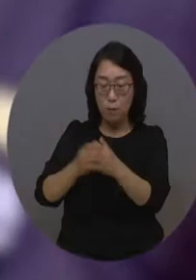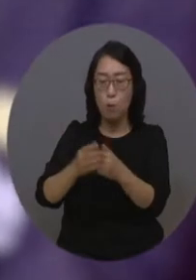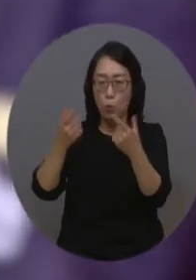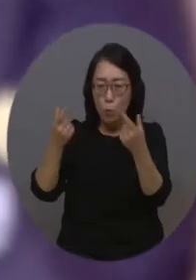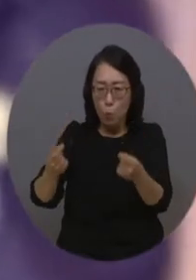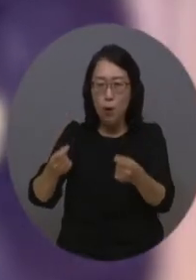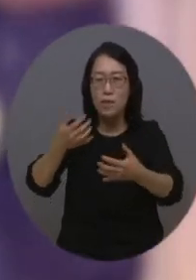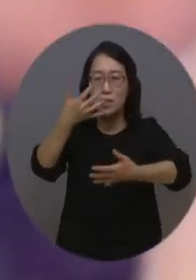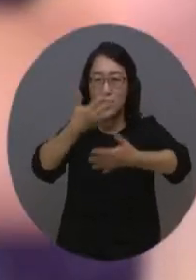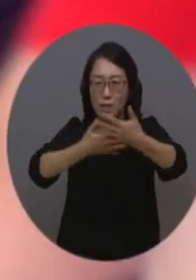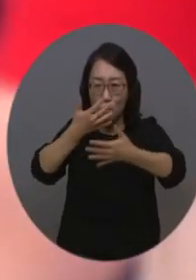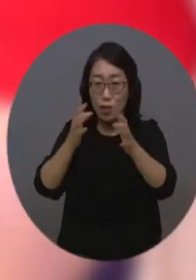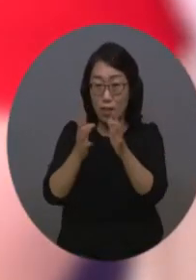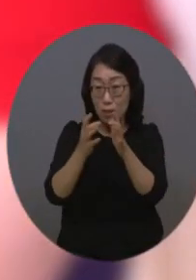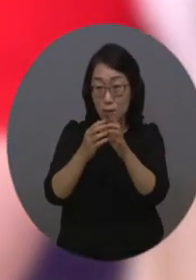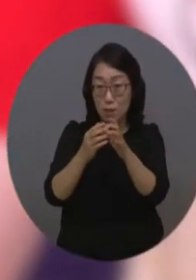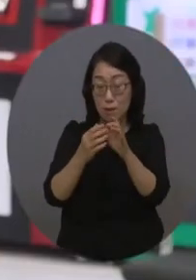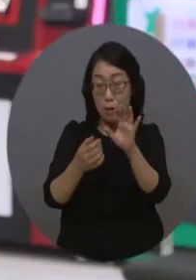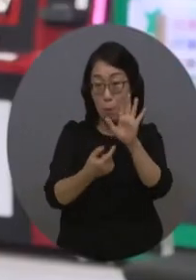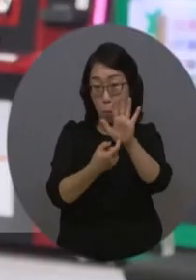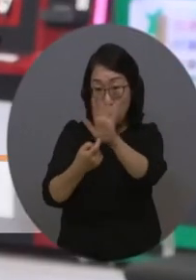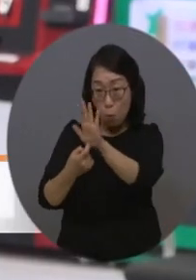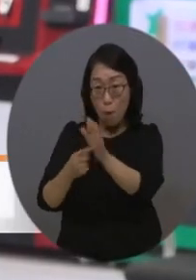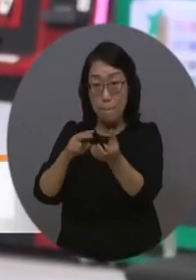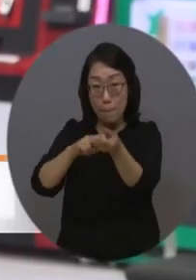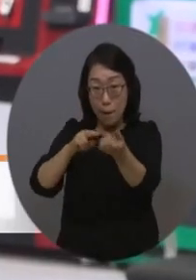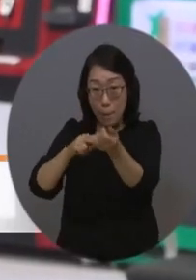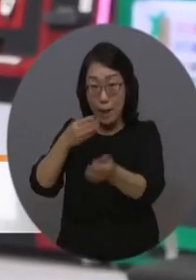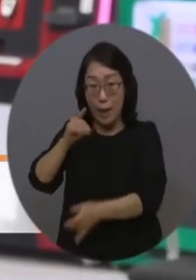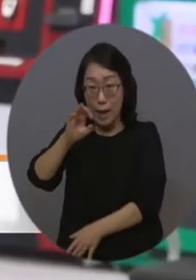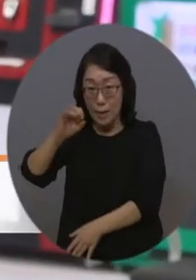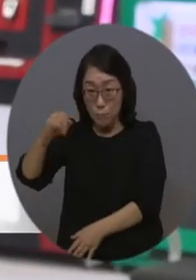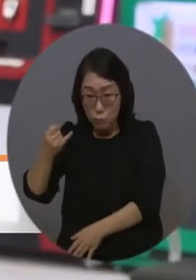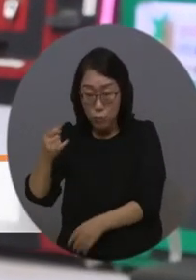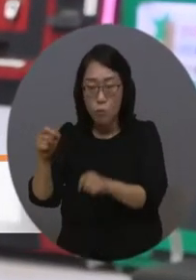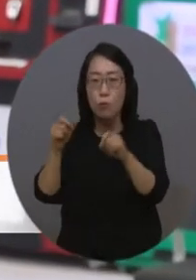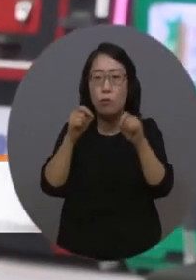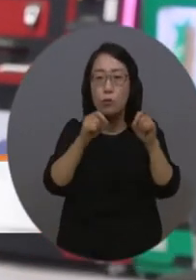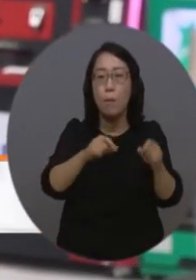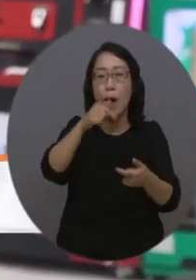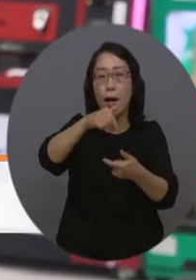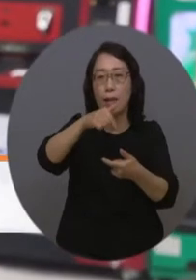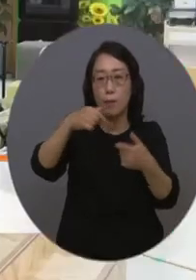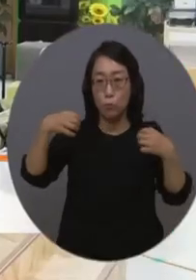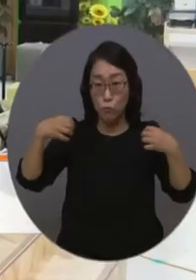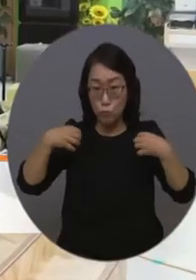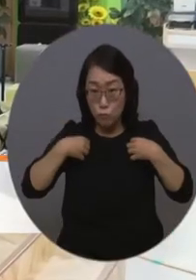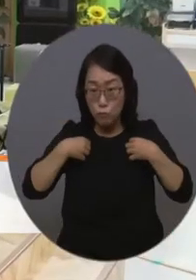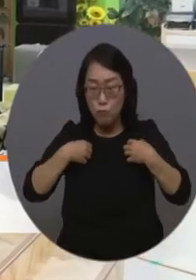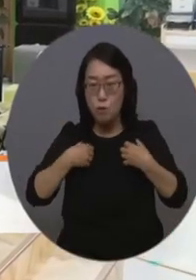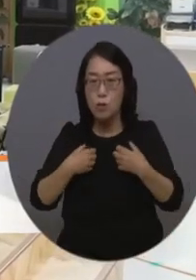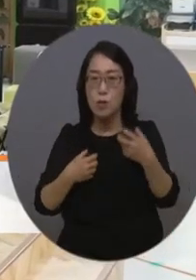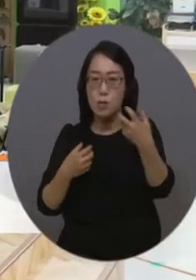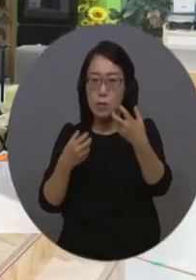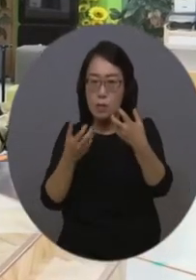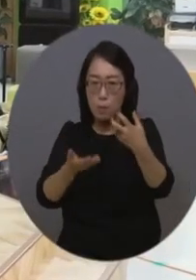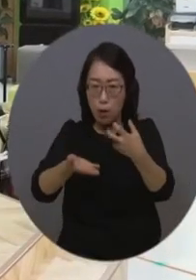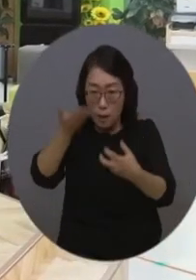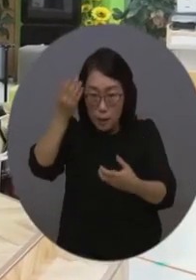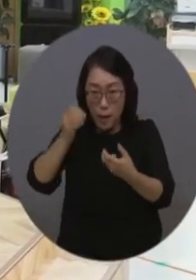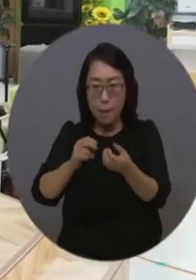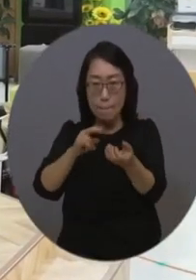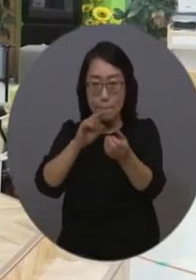커머스 시장에 뛰어들고 있는 가운데 강남구는 올 연말까지 70여 회 방송 지원을 통해